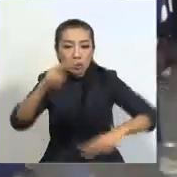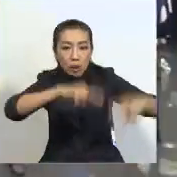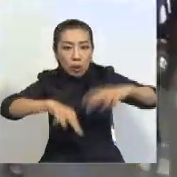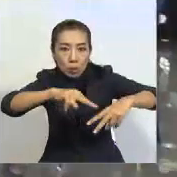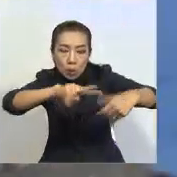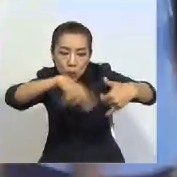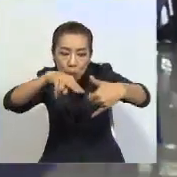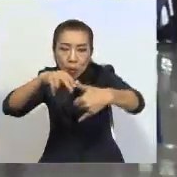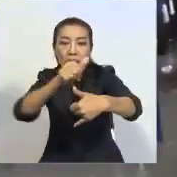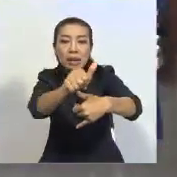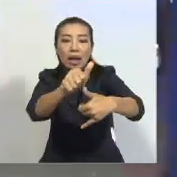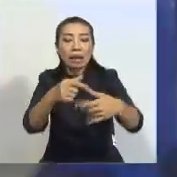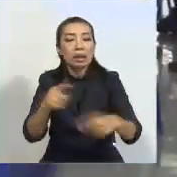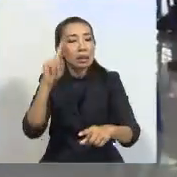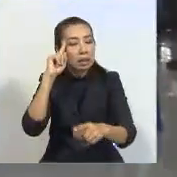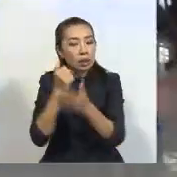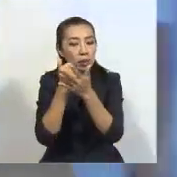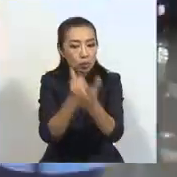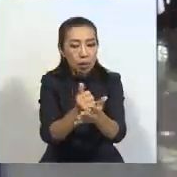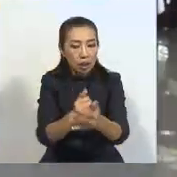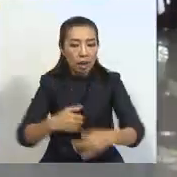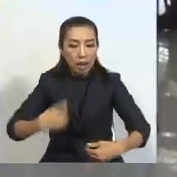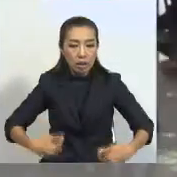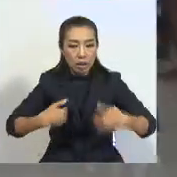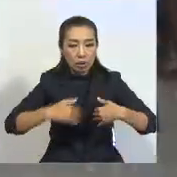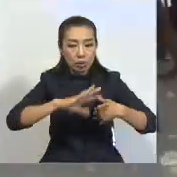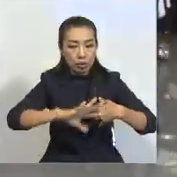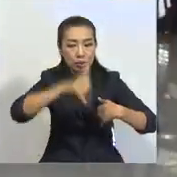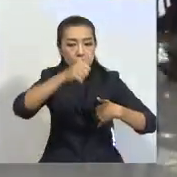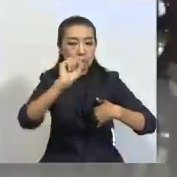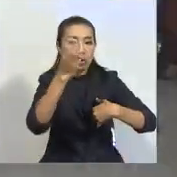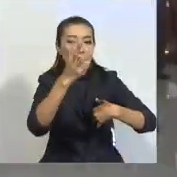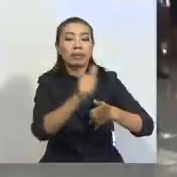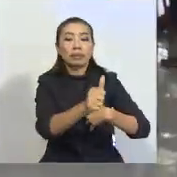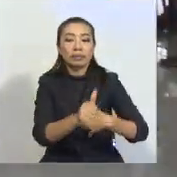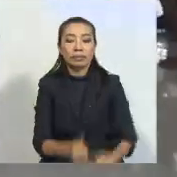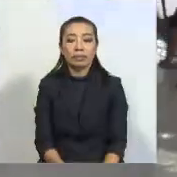แล้วเชื่อมั่นว่าจะทำให้เกิดสวัสดิภาพและความปลอดภัยกับผู้ต้องขังนะครับ